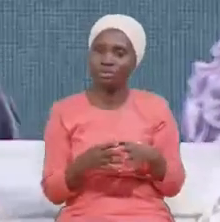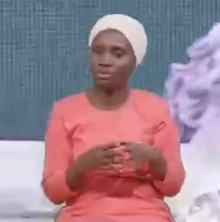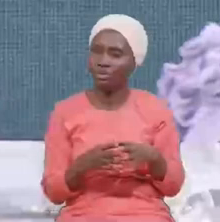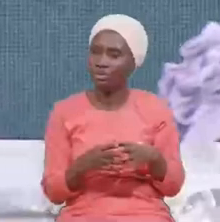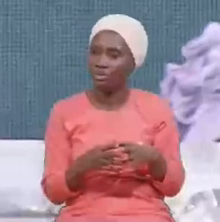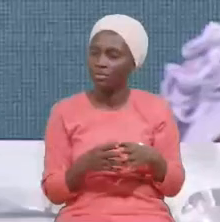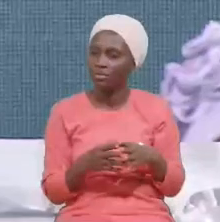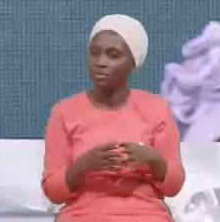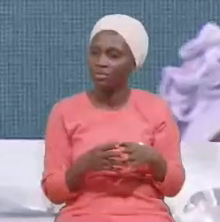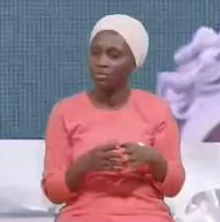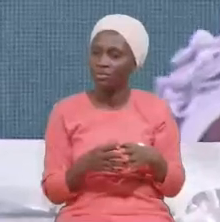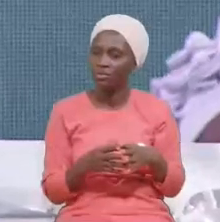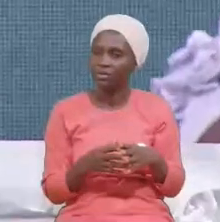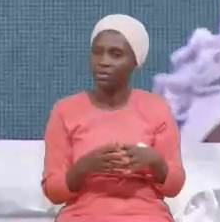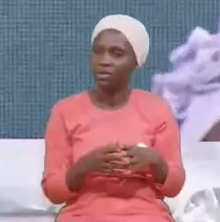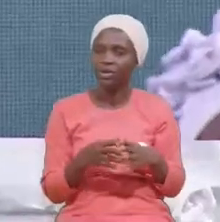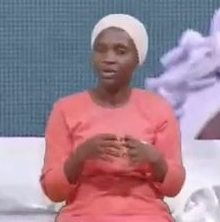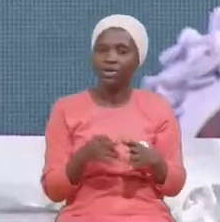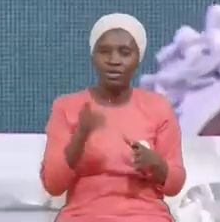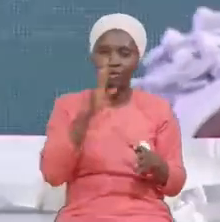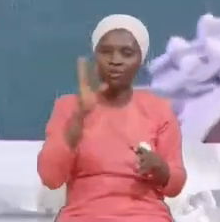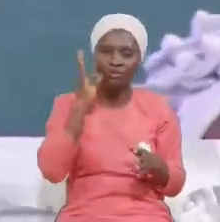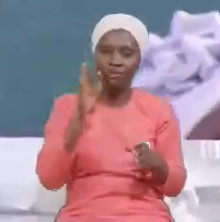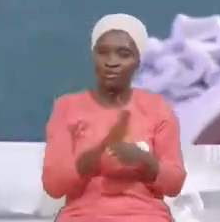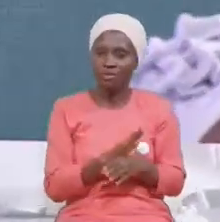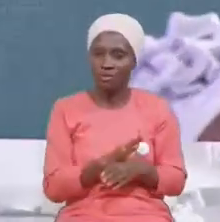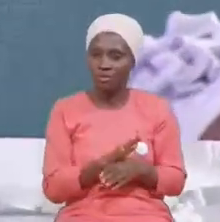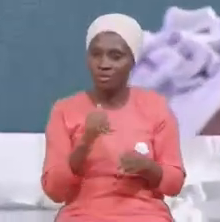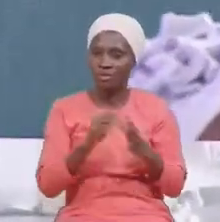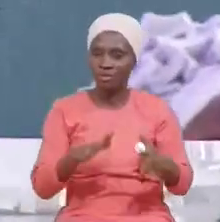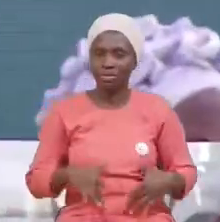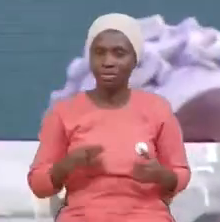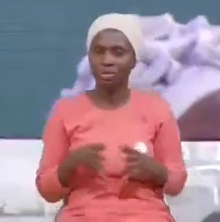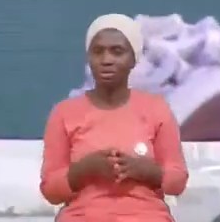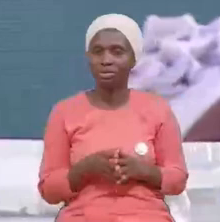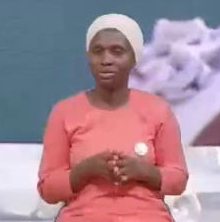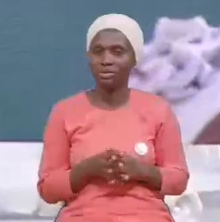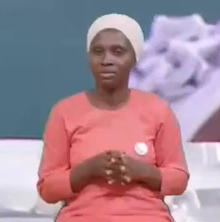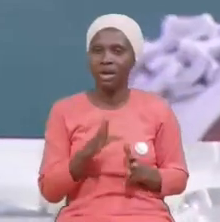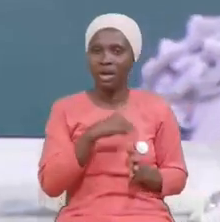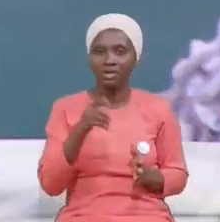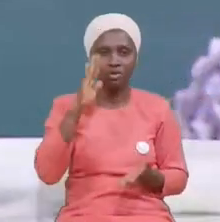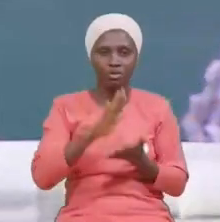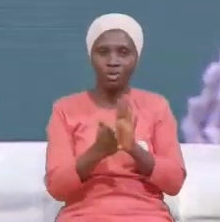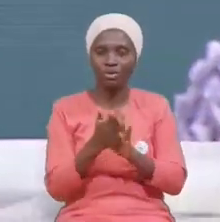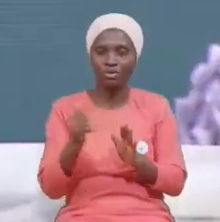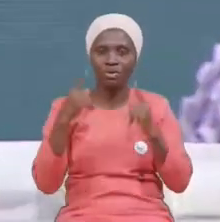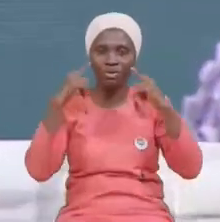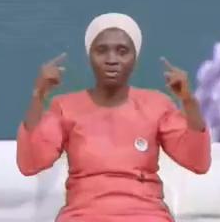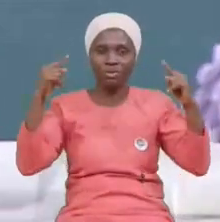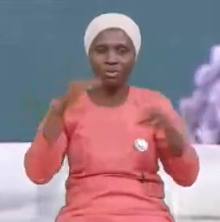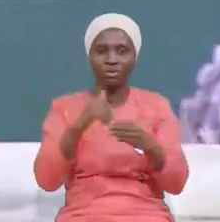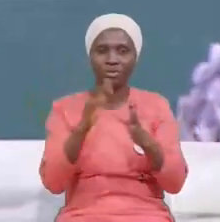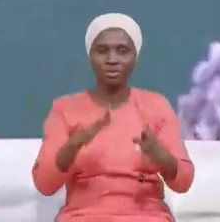Et tu deviens fructueux dans ta vie. Et tu réussis dans ta vie.